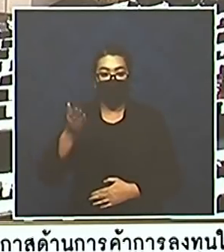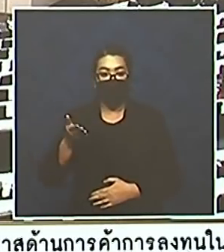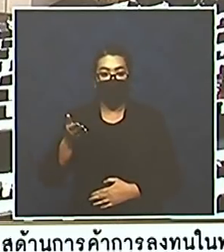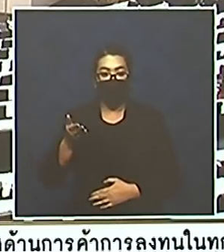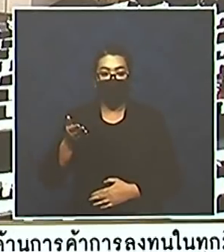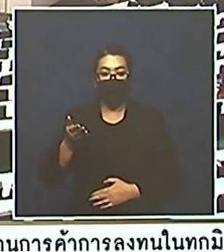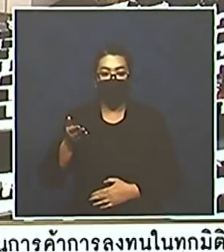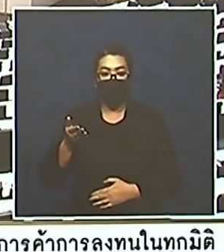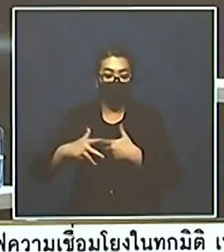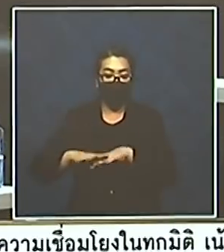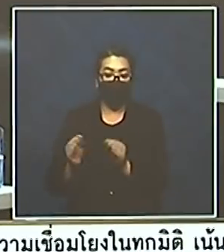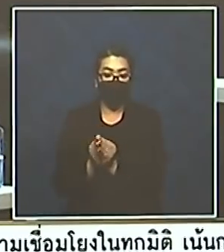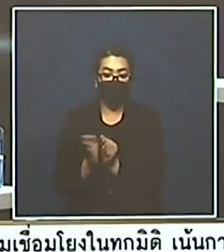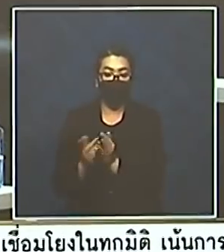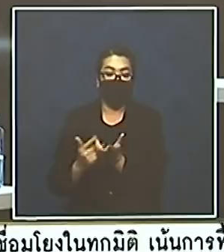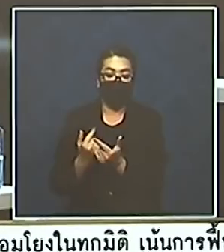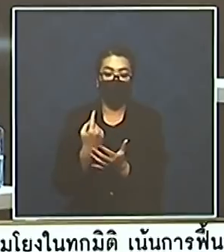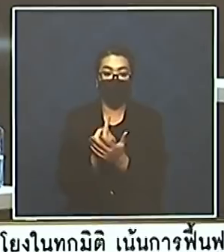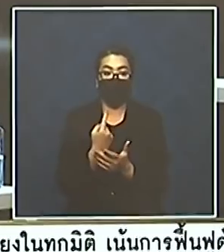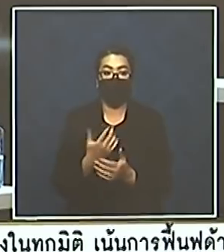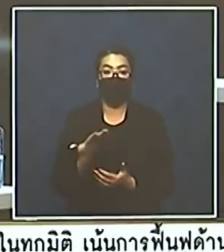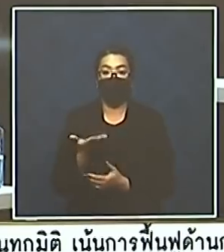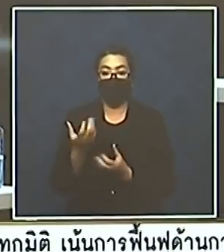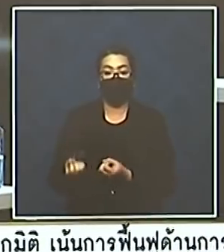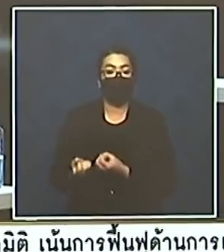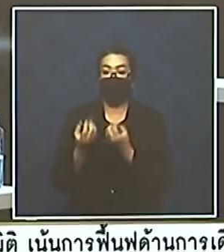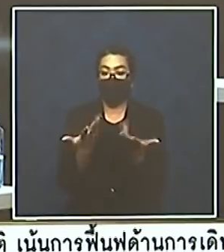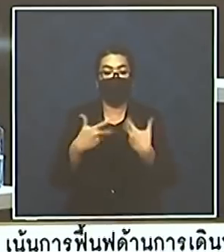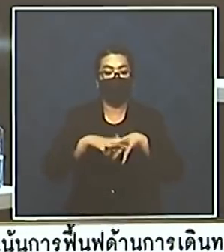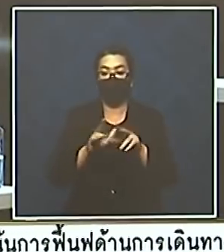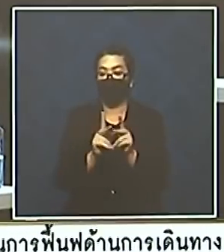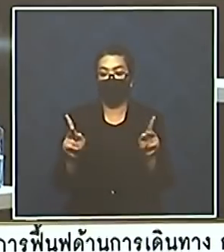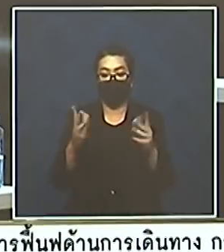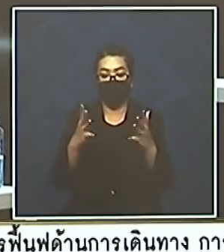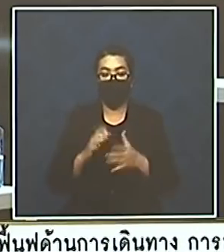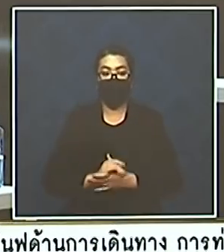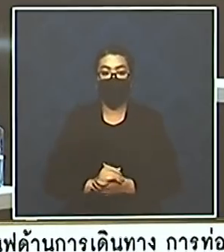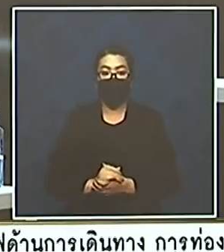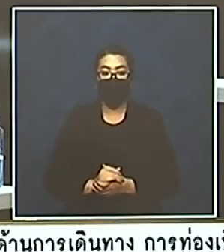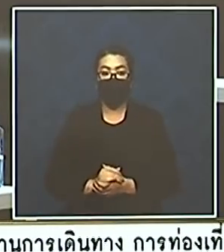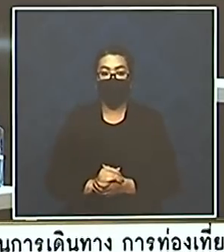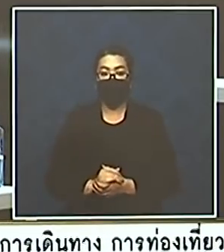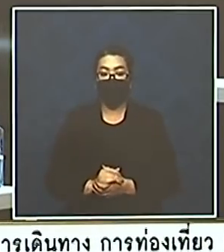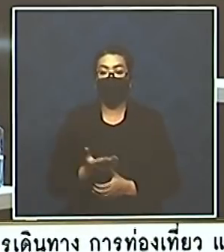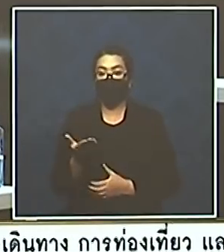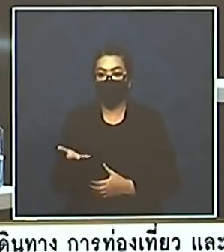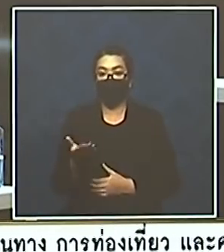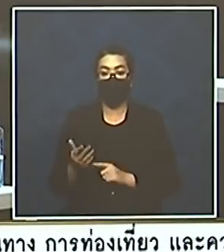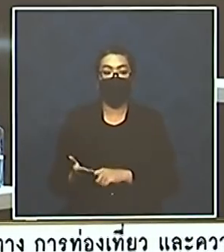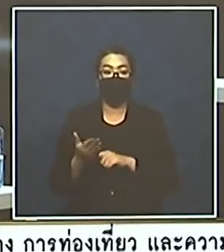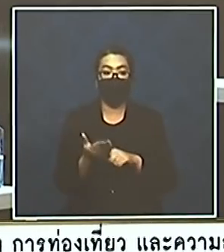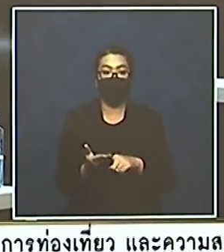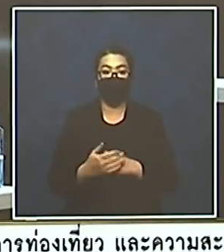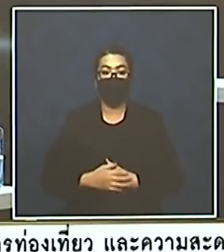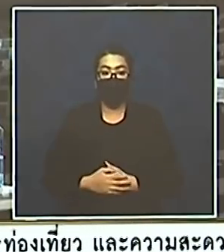ดสินใจเรื่องของการแสดงบทบาทนะครับจนกระทั่งเจ้าตัวคิดว่านี่เป็นเอกสิทธิ์นี่เป็นสิทธิ์ที่สามารถที่จะทำได้คนอื่